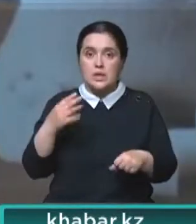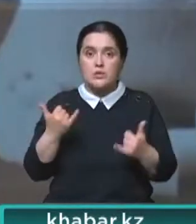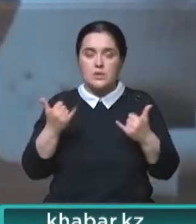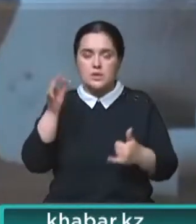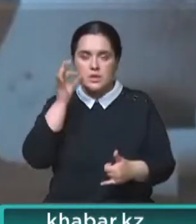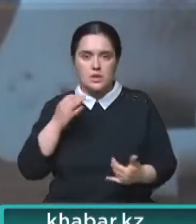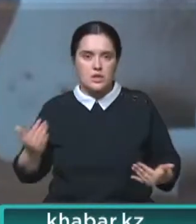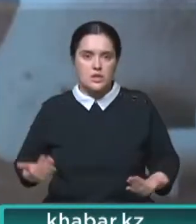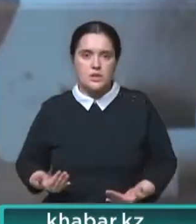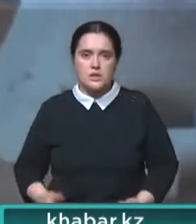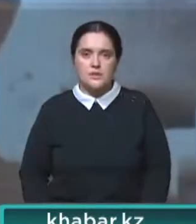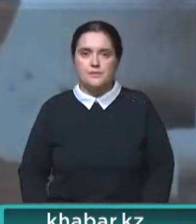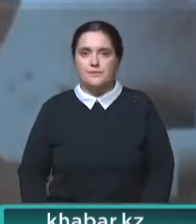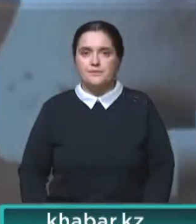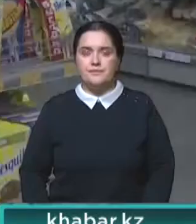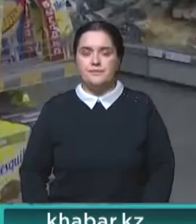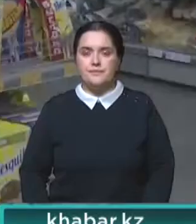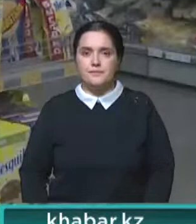сегодня сладкая жизнь.